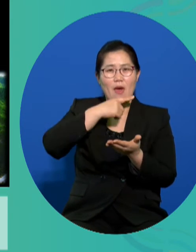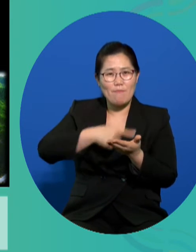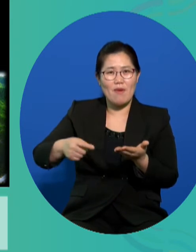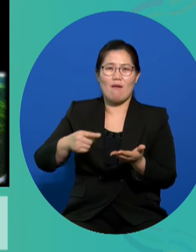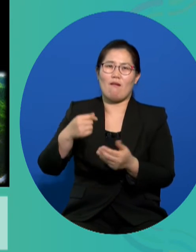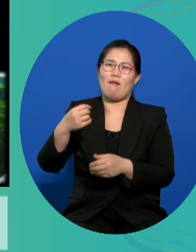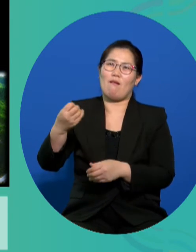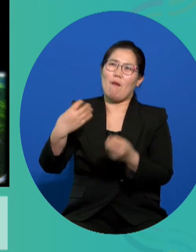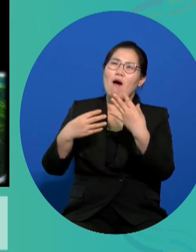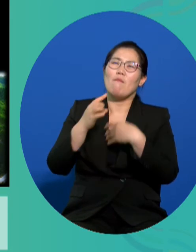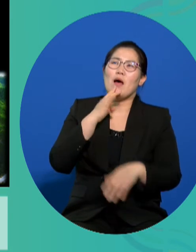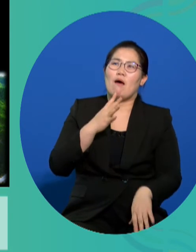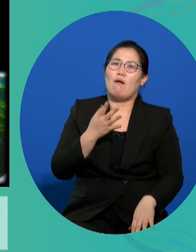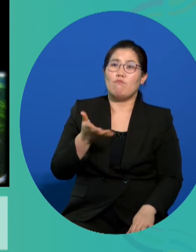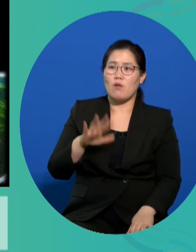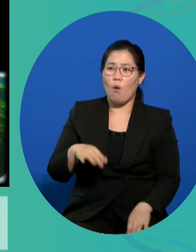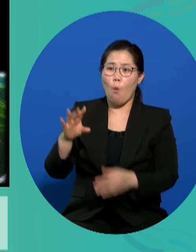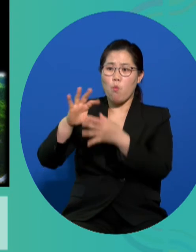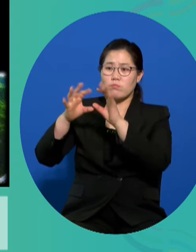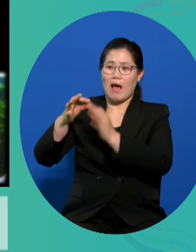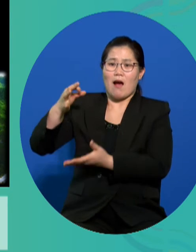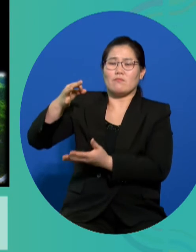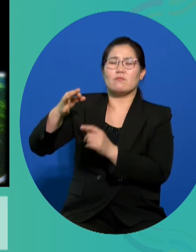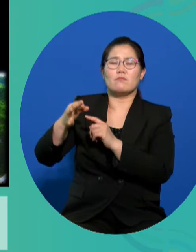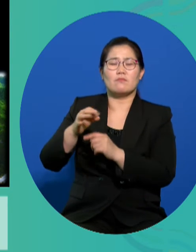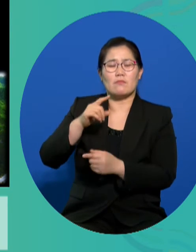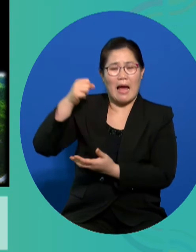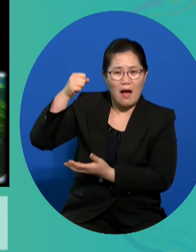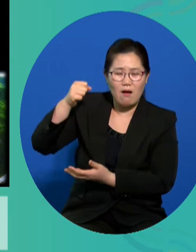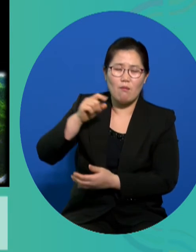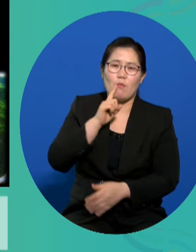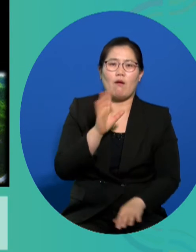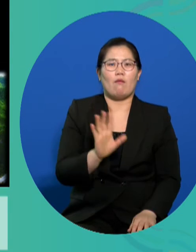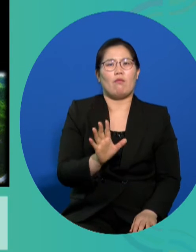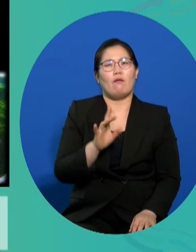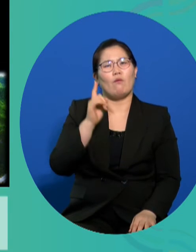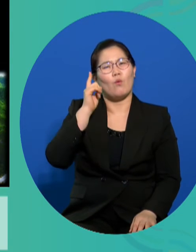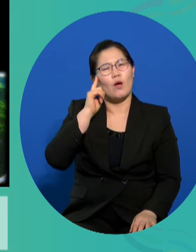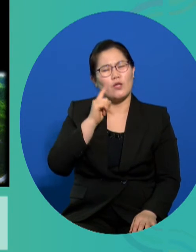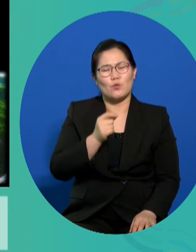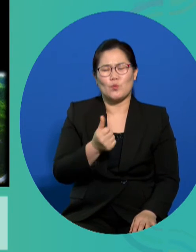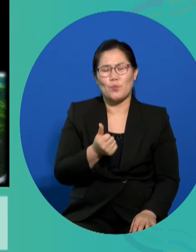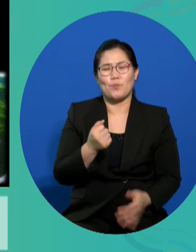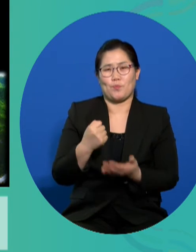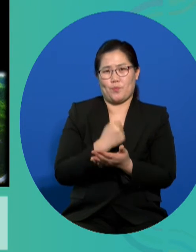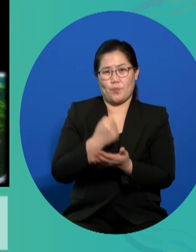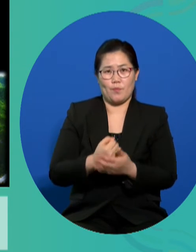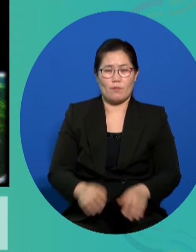생각하고요. 왜 환경 문제만 자꾸 부각할까? 그리고 IOC는 왜